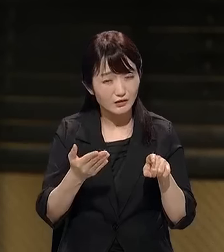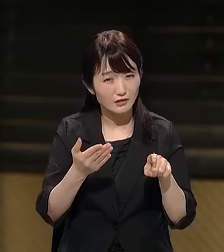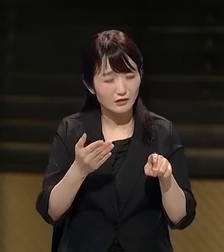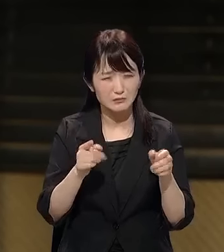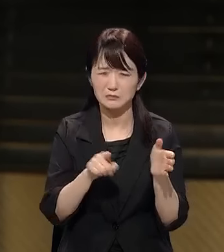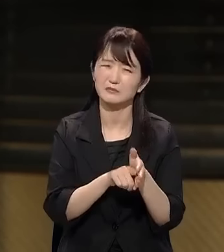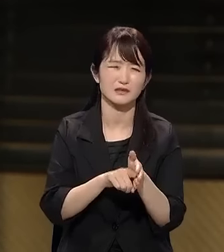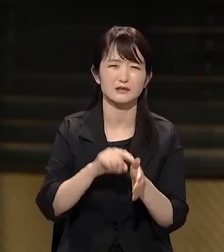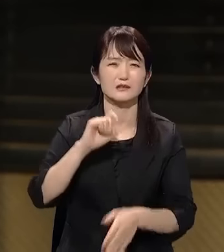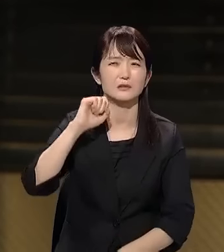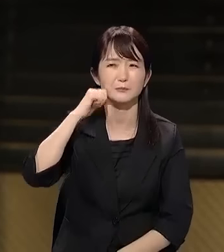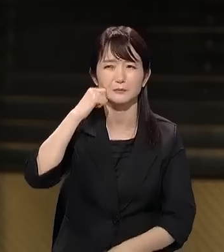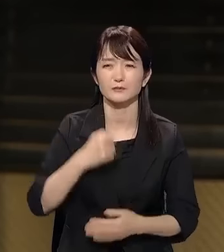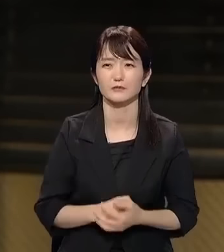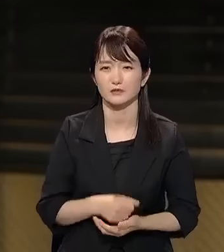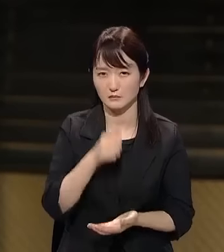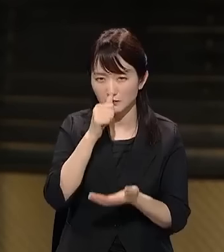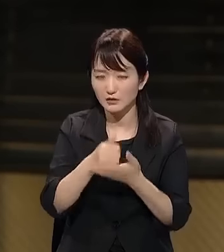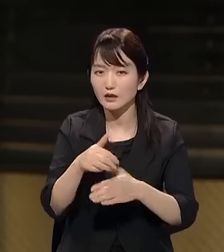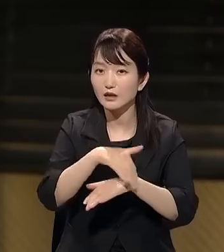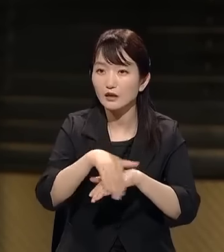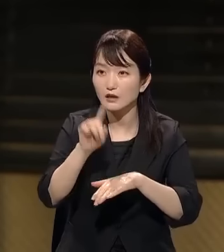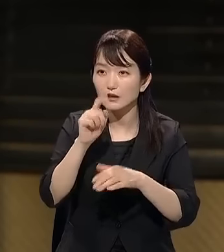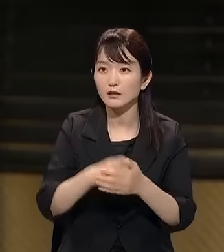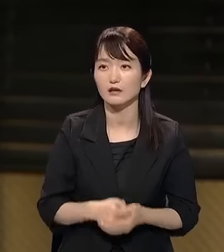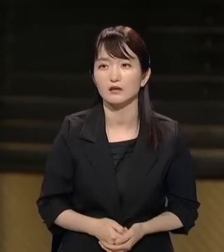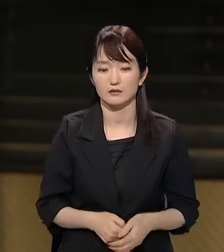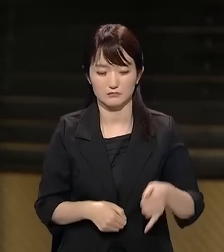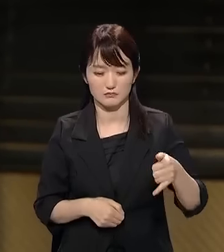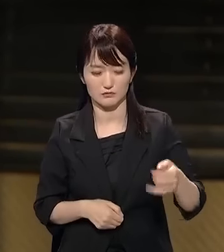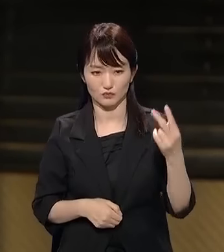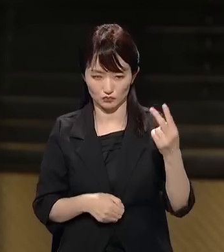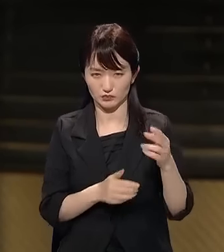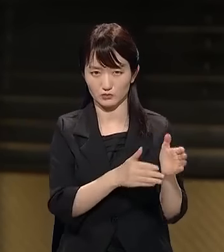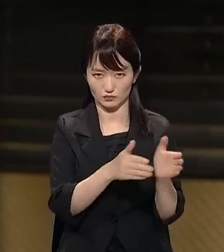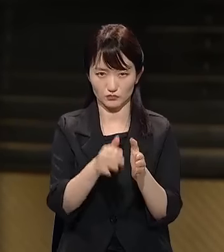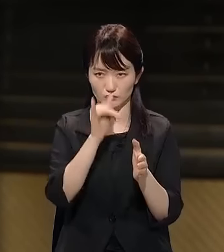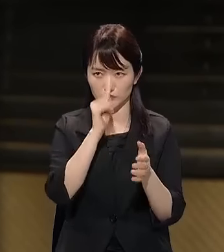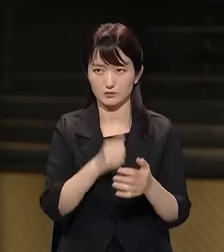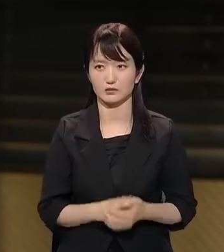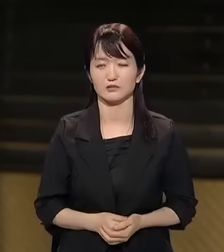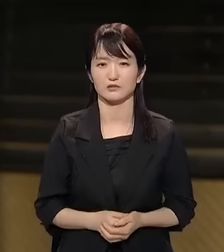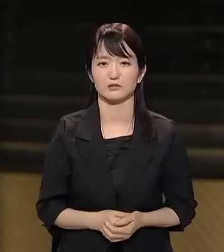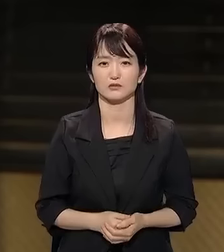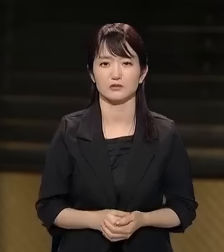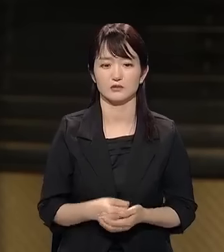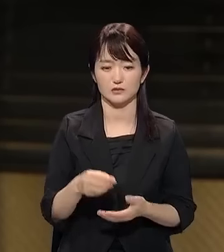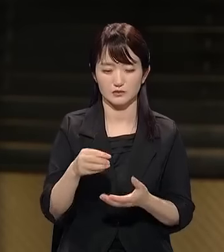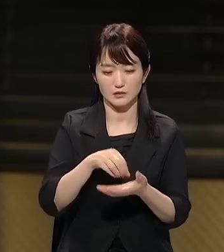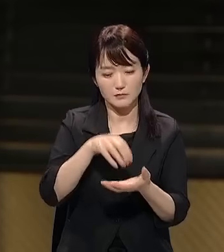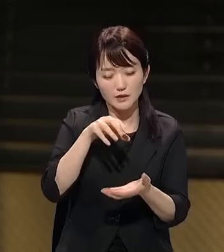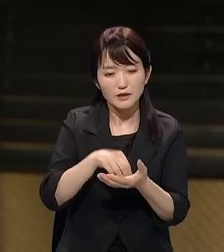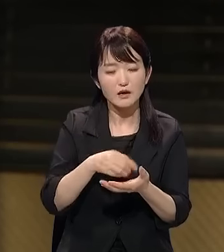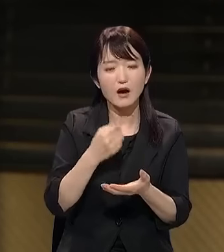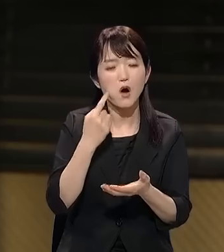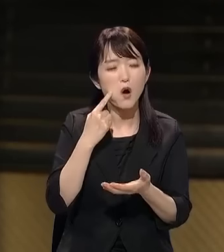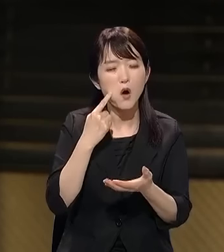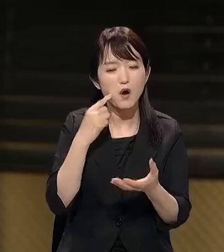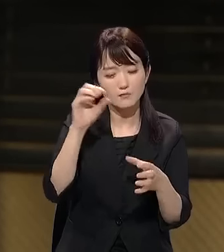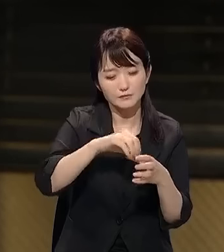어려운게 범죄를 계획했던 게요이 쇼핑백 두 개를 준비했고 하나는 도고 사 같은 걸 놓고 하나는 둔기를 준비해 갔던 겁니다